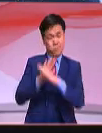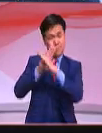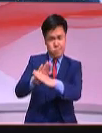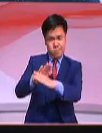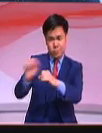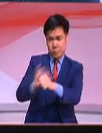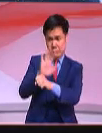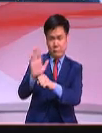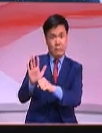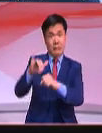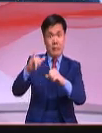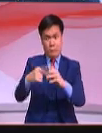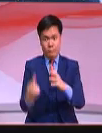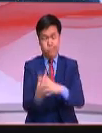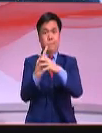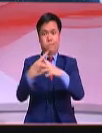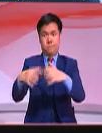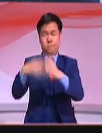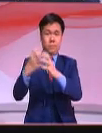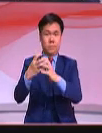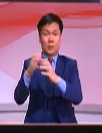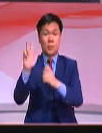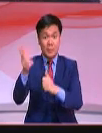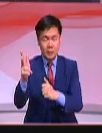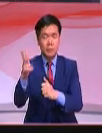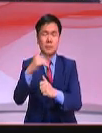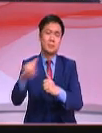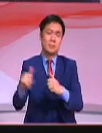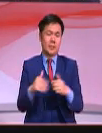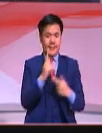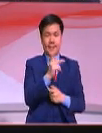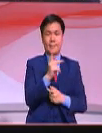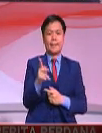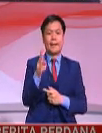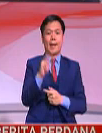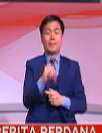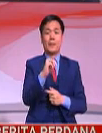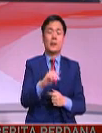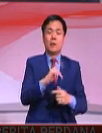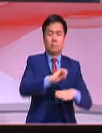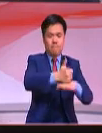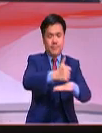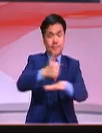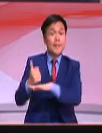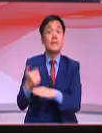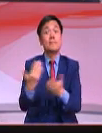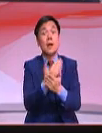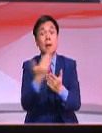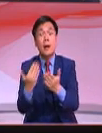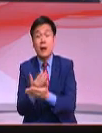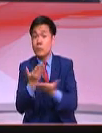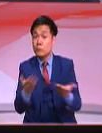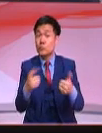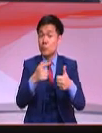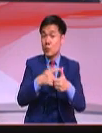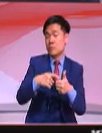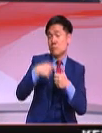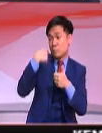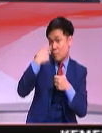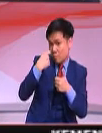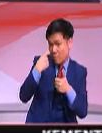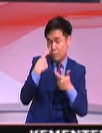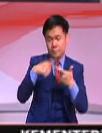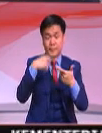Ketiga pandemik COVID-19, Kementerian Kesihatan Malaysia telah menambah lebih banyak fasiliti. Ia melibatkan saringan, makmal